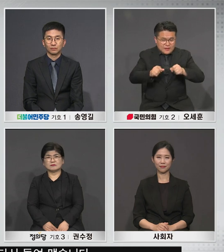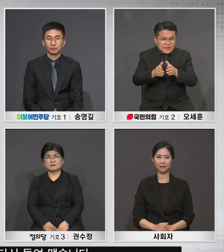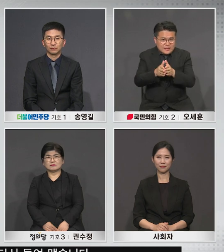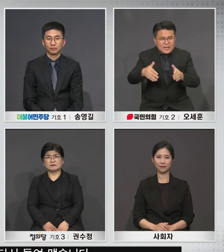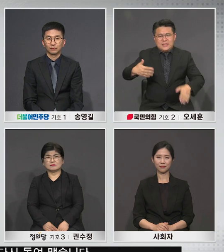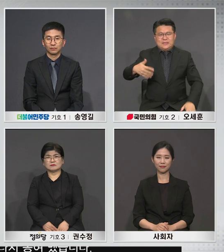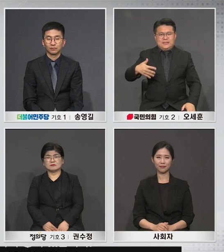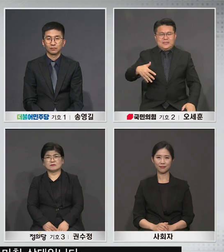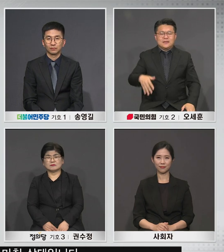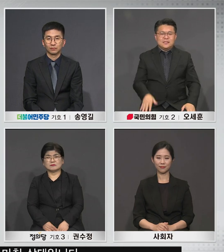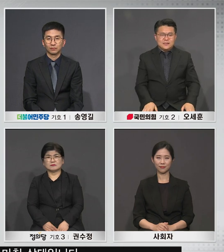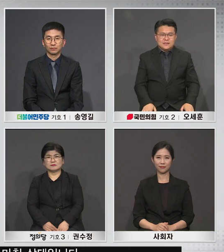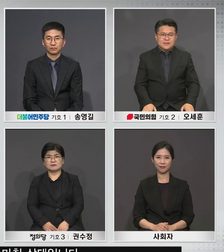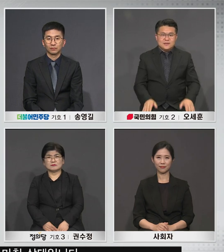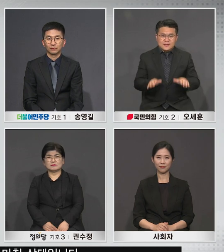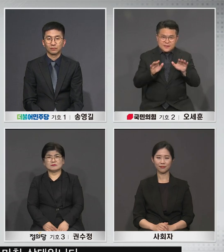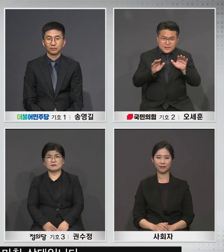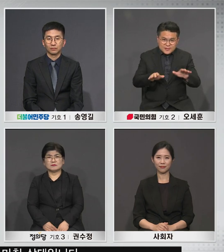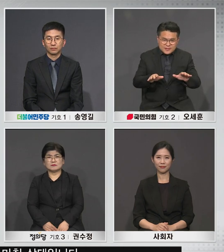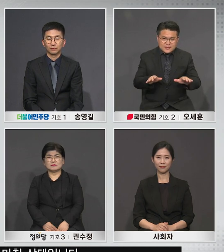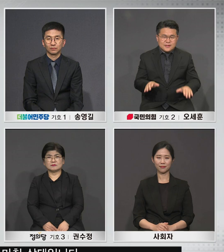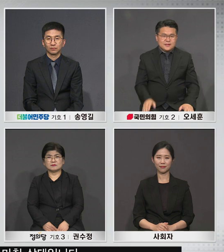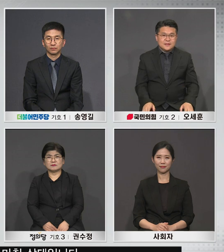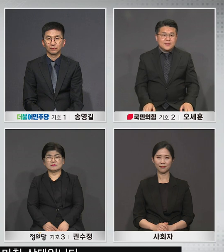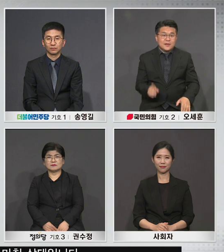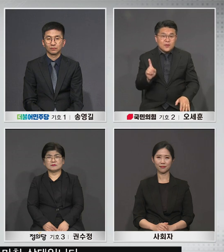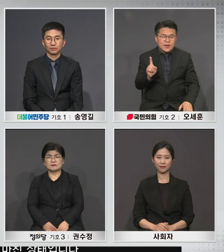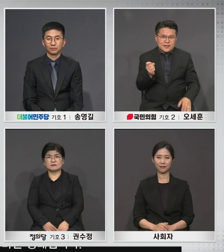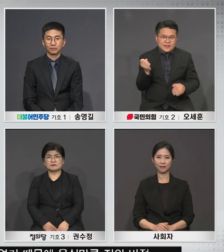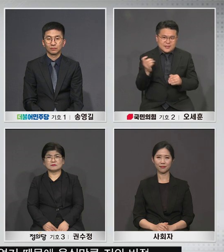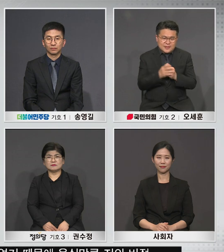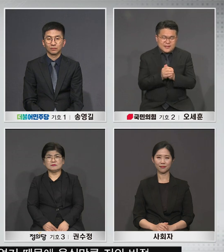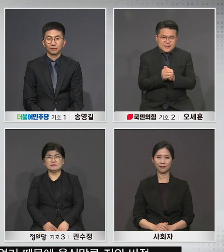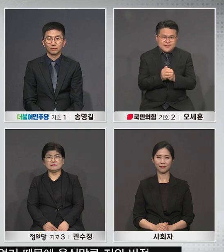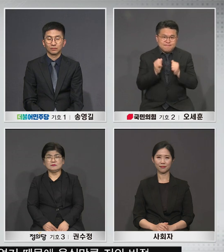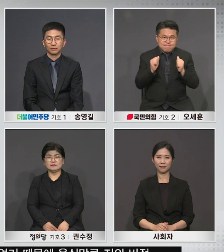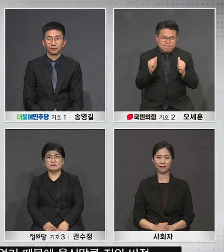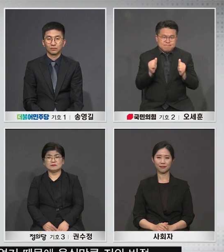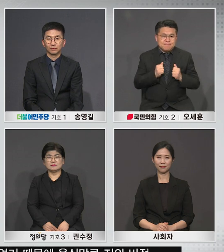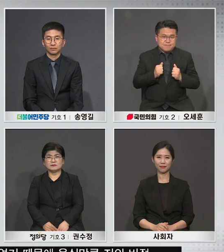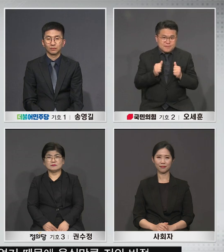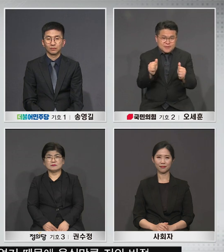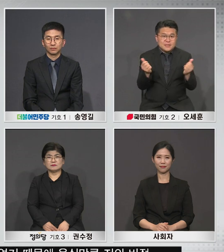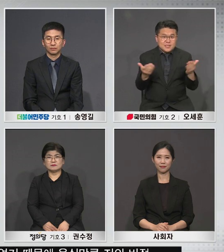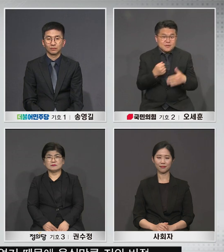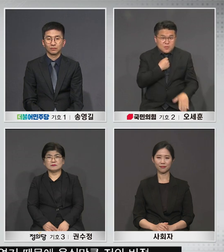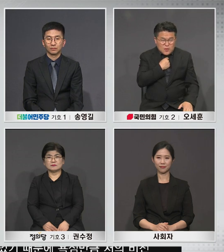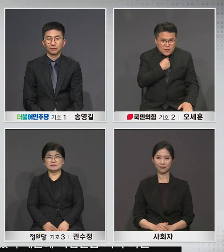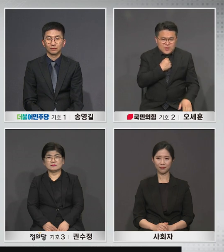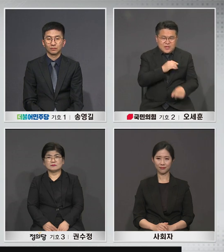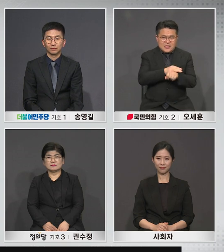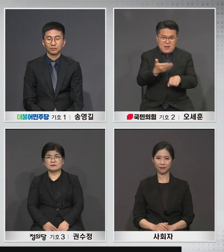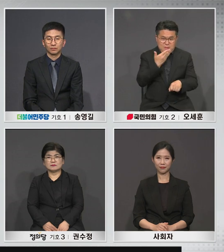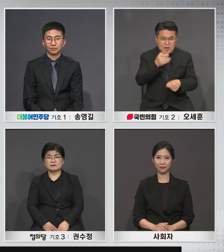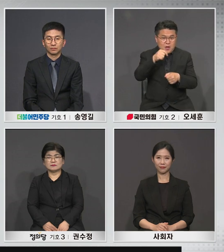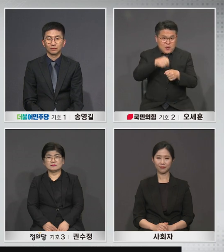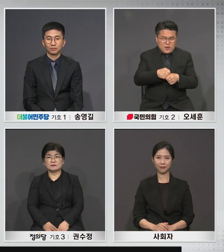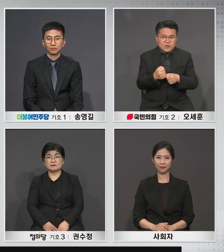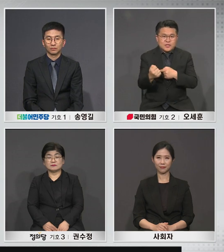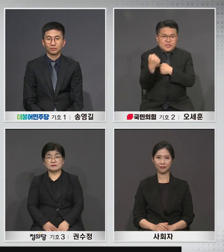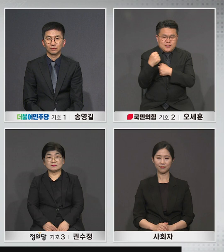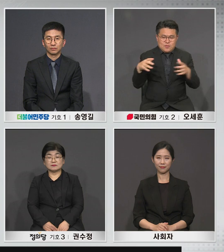못했었습니다. 이제 한번 제대로 뛰어보고 싶습니다. 그런 의미에서 이번에 한번 제대로 뛸 수 있도록 힘을